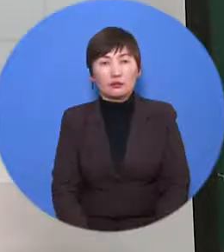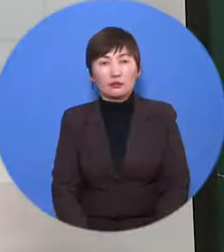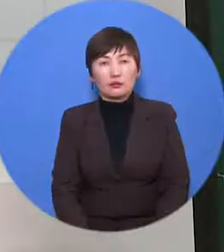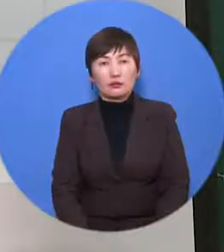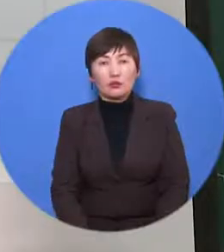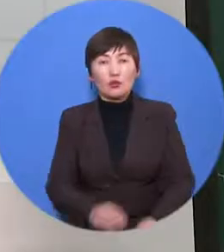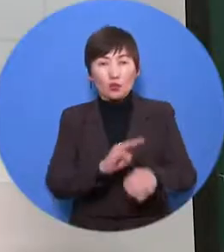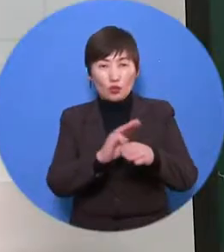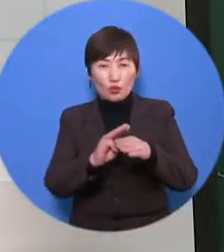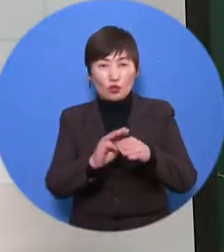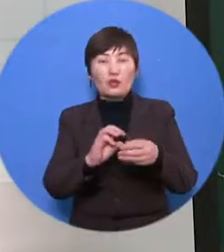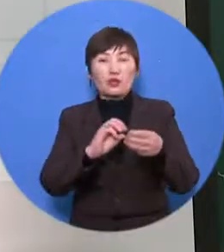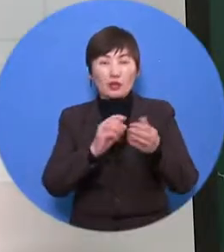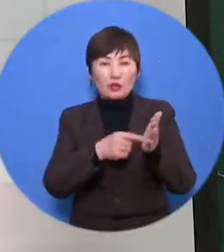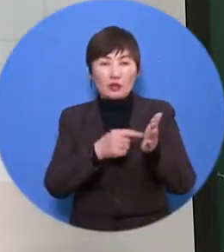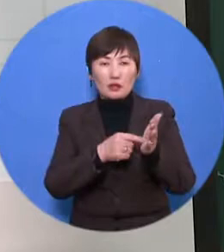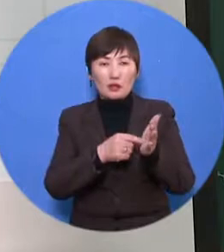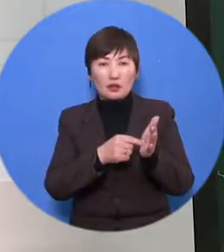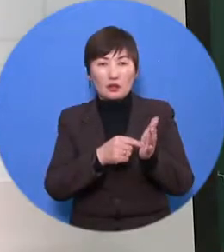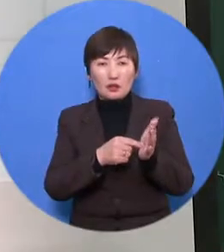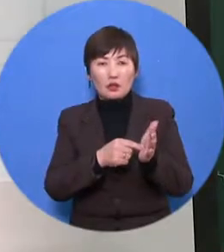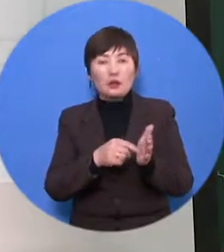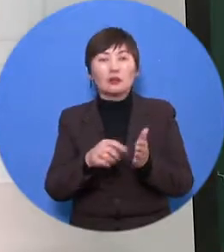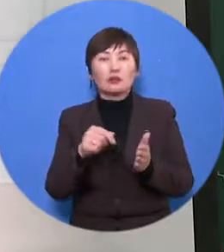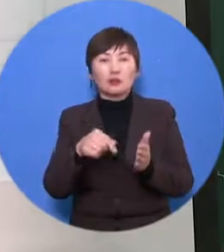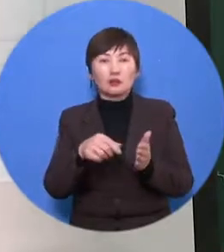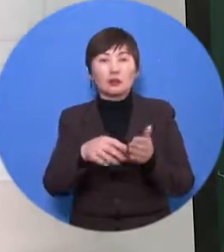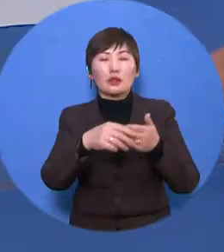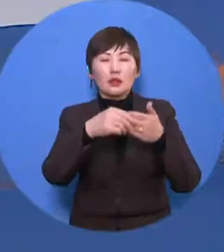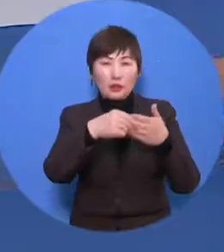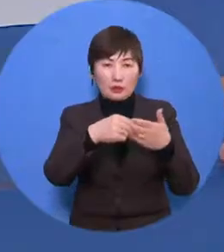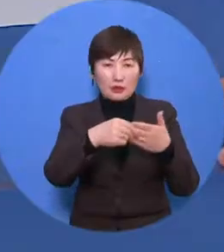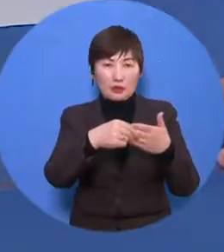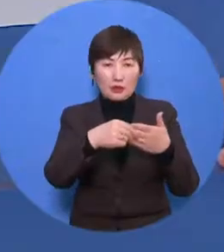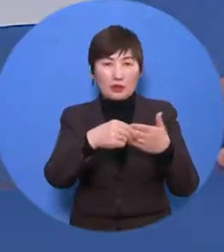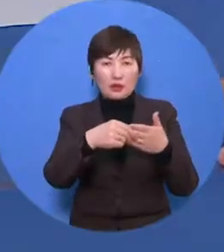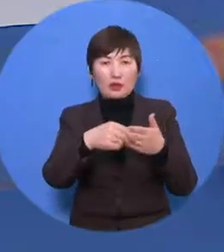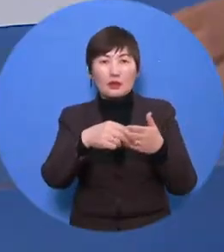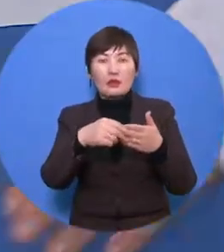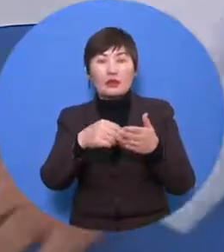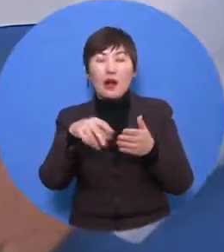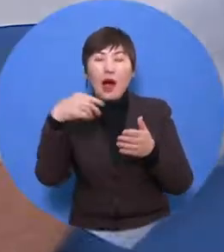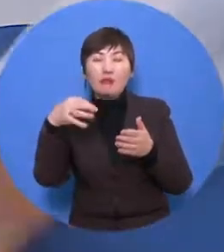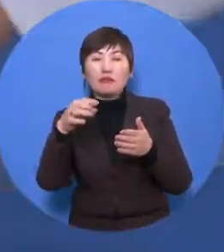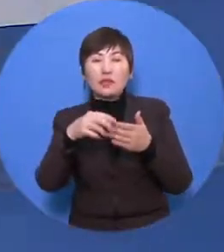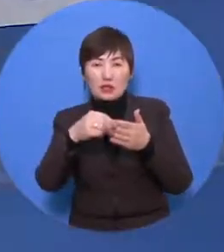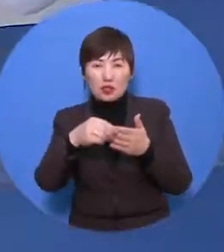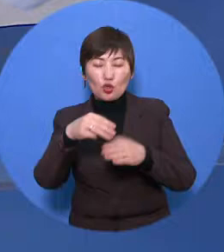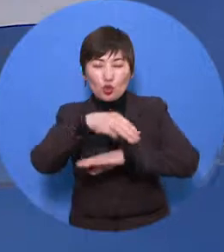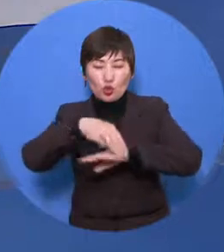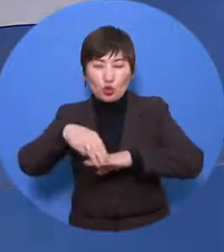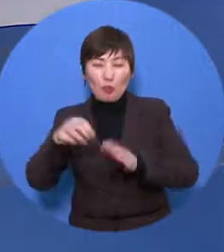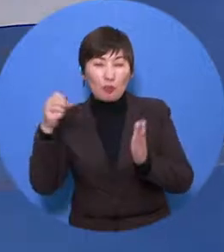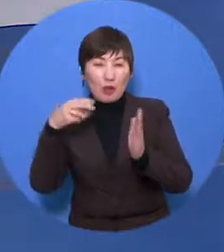За, туршилтын хэрэглэгтгүүнээ бэлдсэн бол туршилтаа хий. За, үүнд дэвтэр. За дэвтрийн гялгар хавтас, шугам,